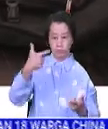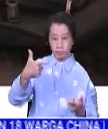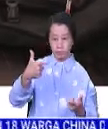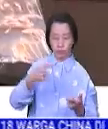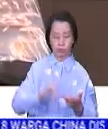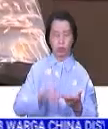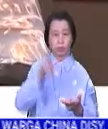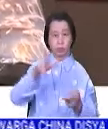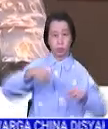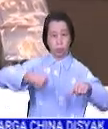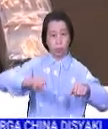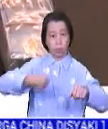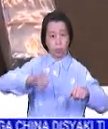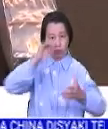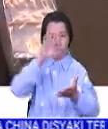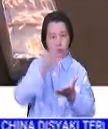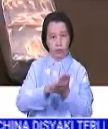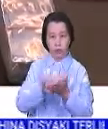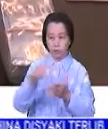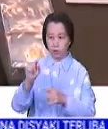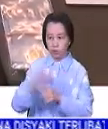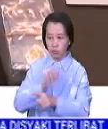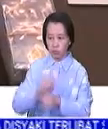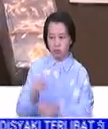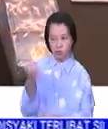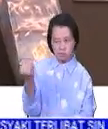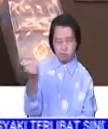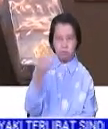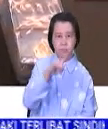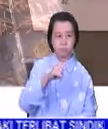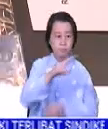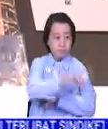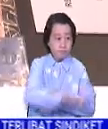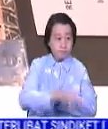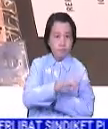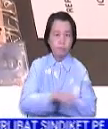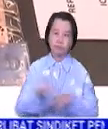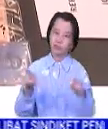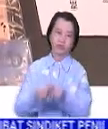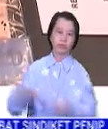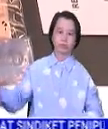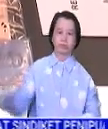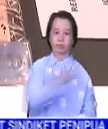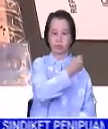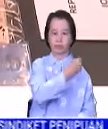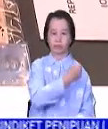dan 3 motosikal yang dipercayai telah diguna suspek untuk menyamun juga dirampas.